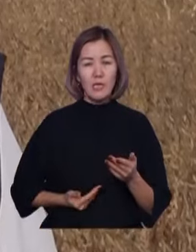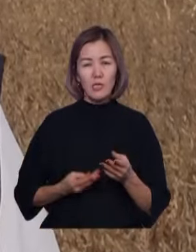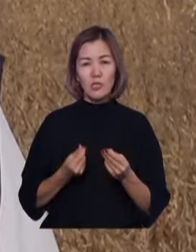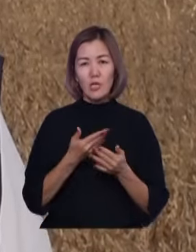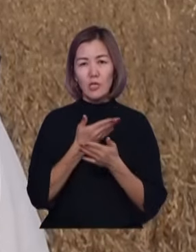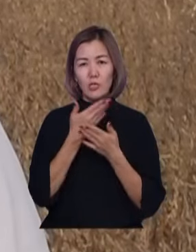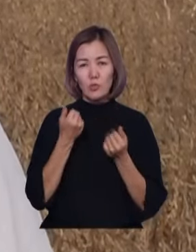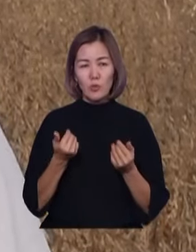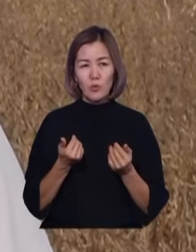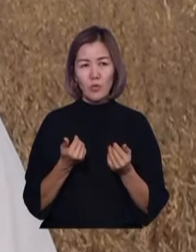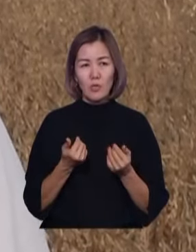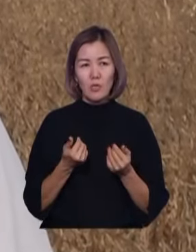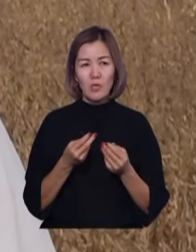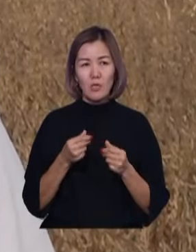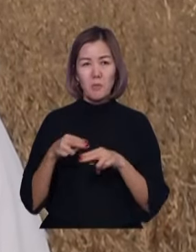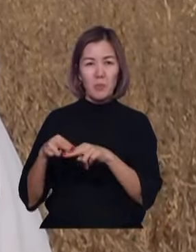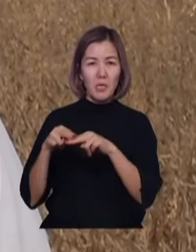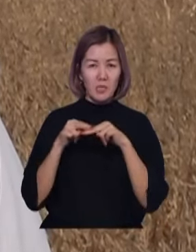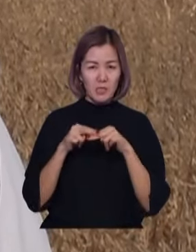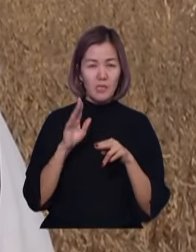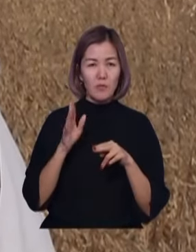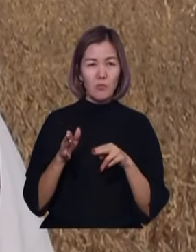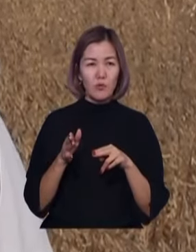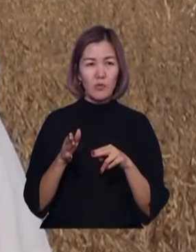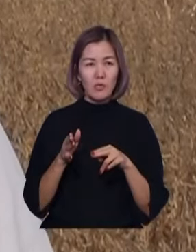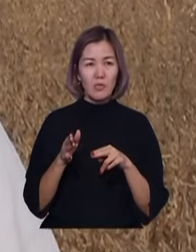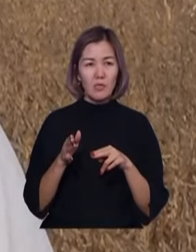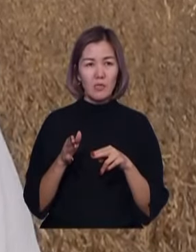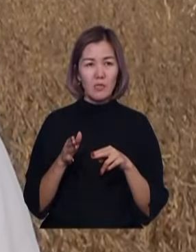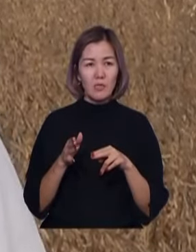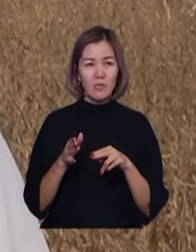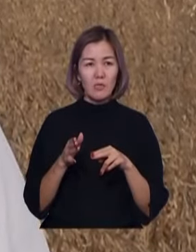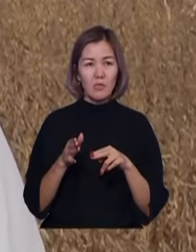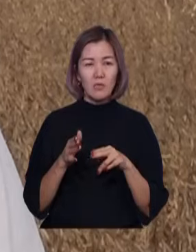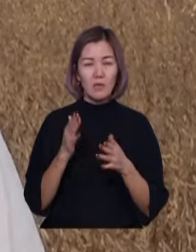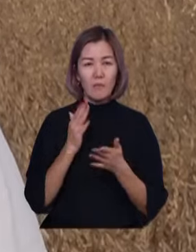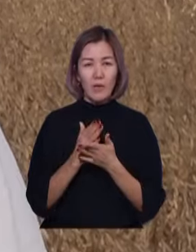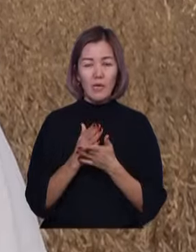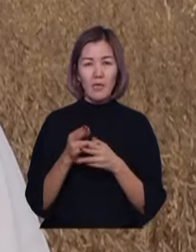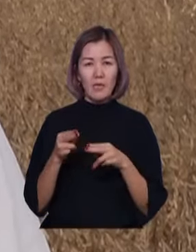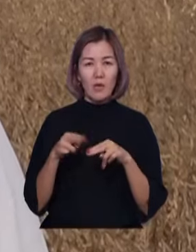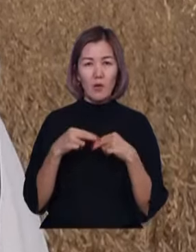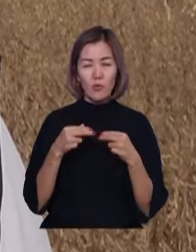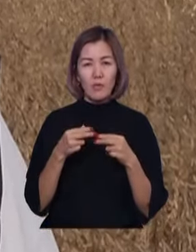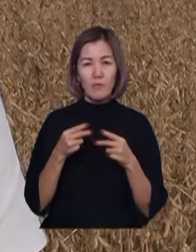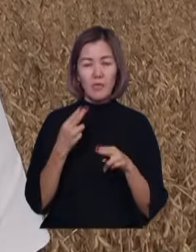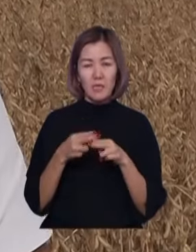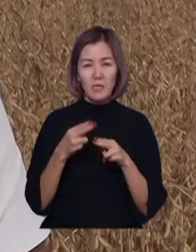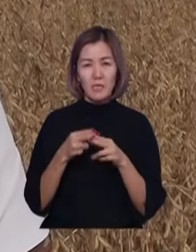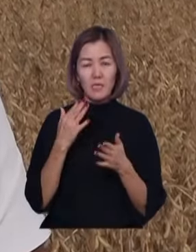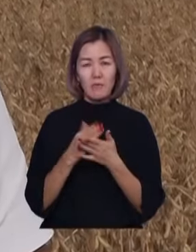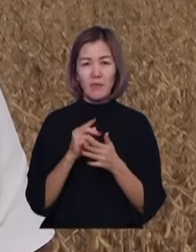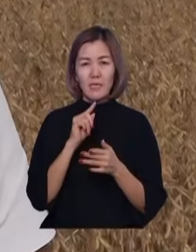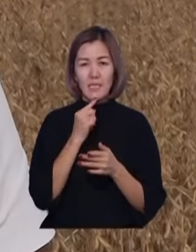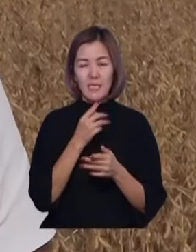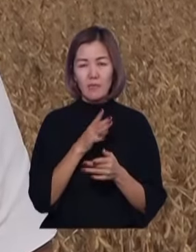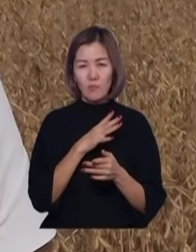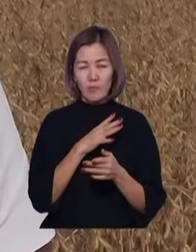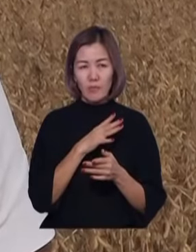жоқ. Перечисление дейді, перечислениесіздер барлар аудармай жатыр, сонымен кішкене қиыншылықтар болып тұр енді. Жаңа Қытай